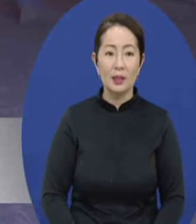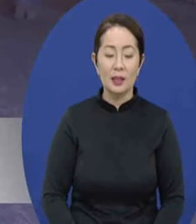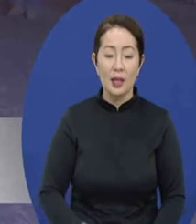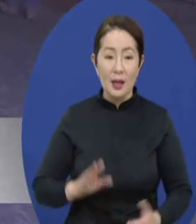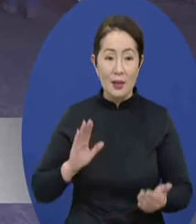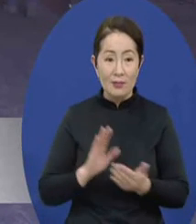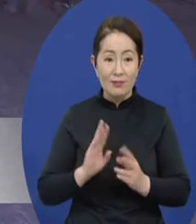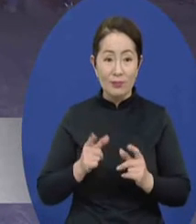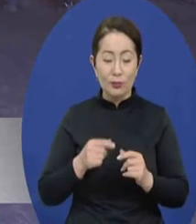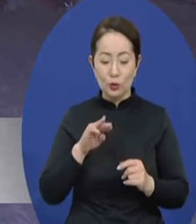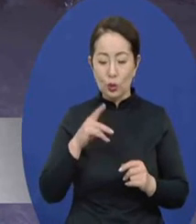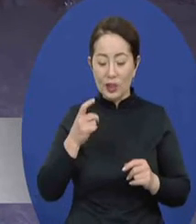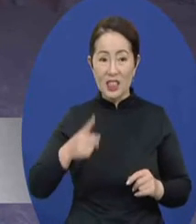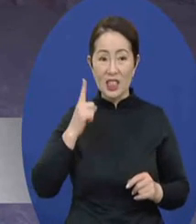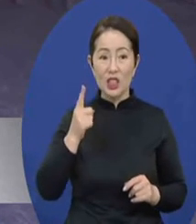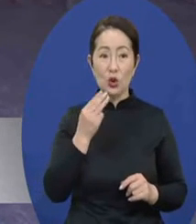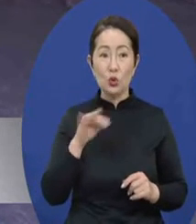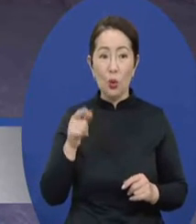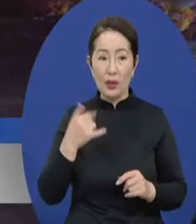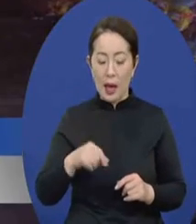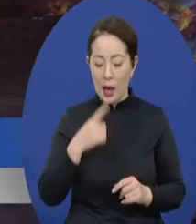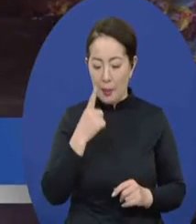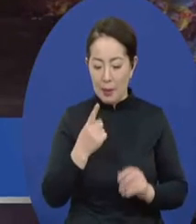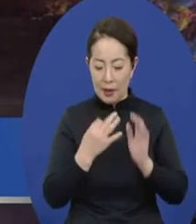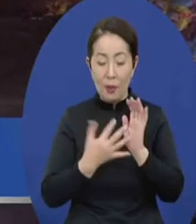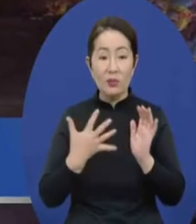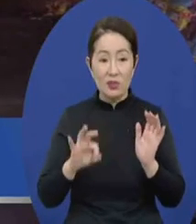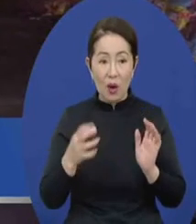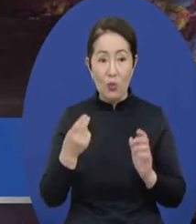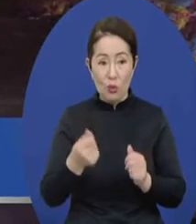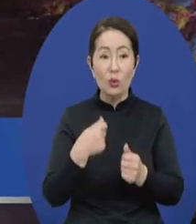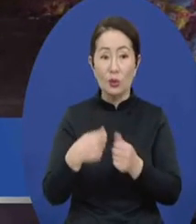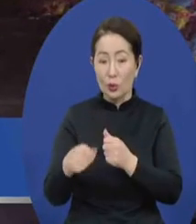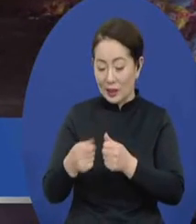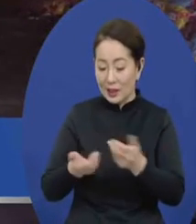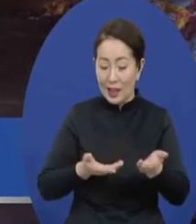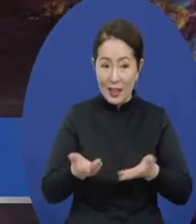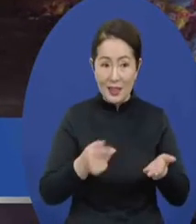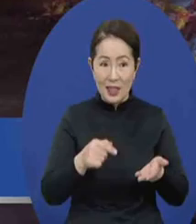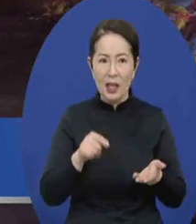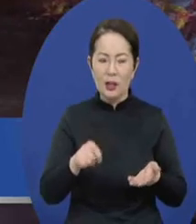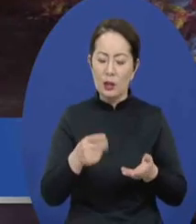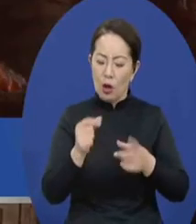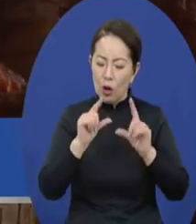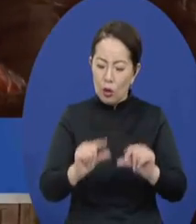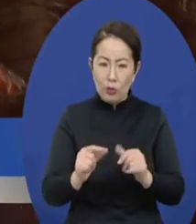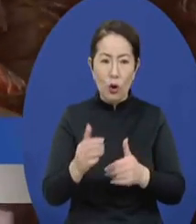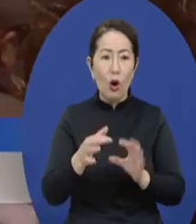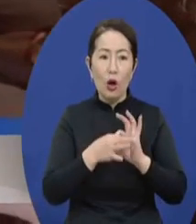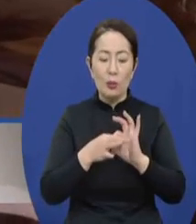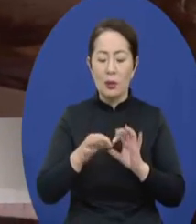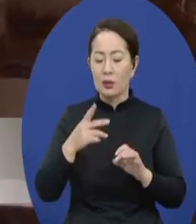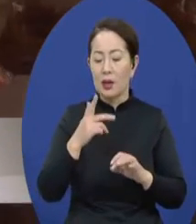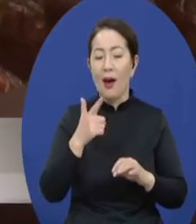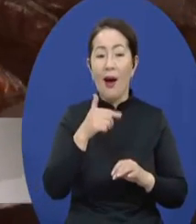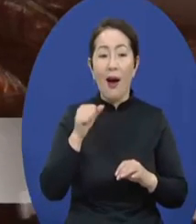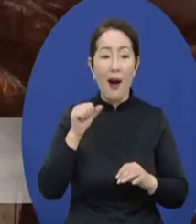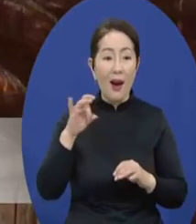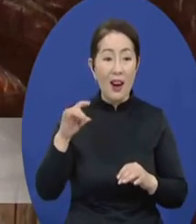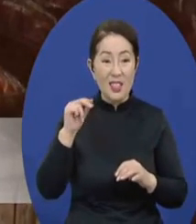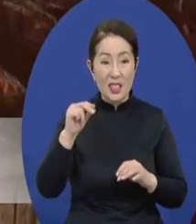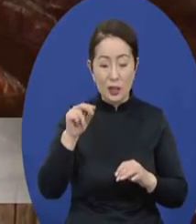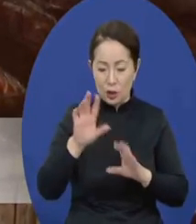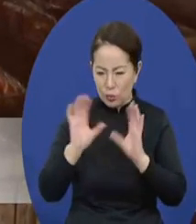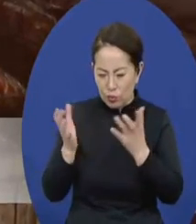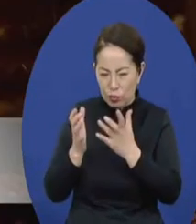Сайжруулсан шахмал төвч нэг шуудаа 1850 төгрөгөөр худалдаалж байна. Хөнгөлтөө үнээр худалдан борлуулж байгаатай холбоотой агаарын чанарын бүсээс гаргах зөрчил нэмэгцээр